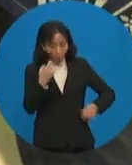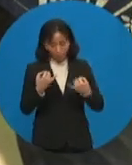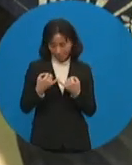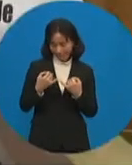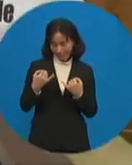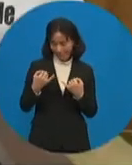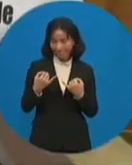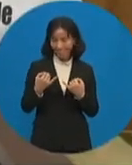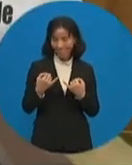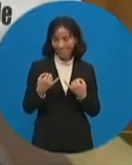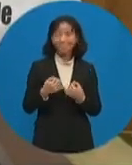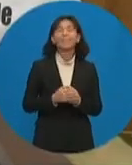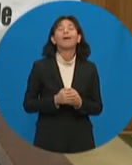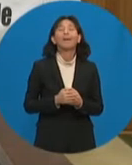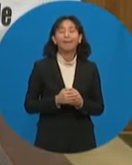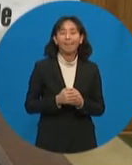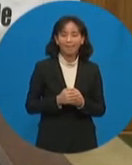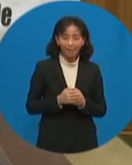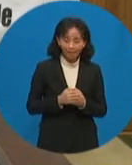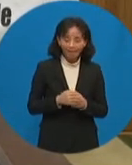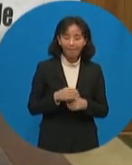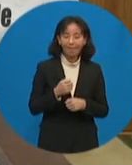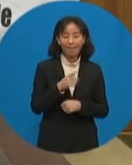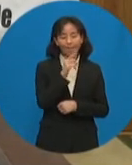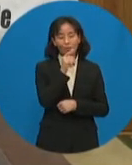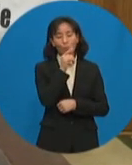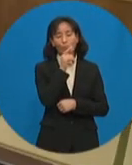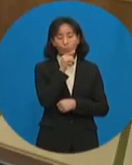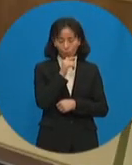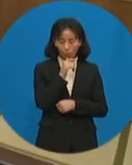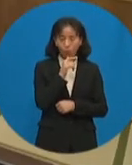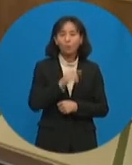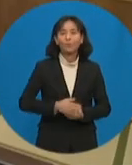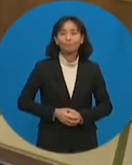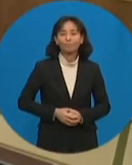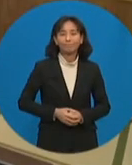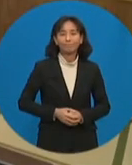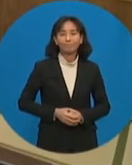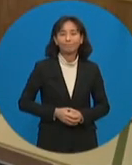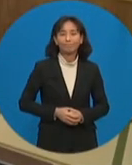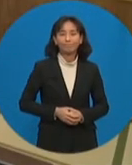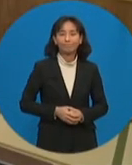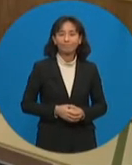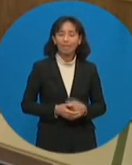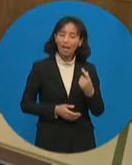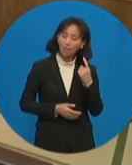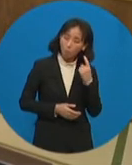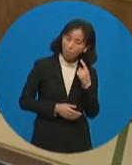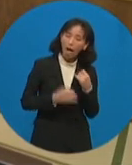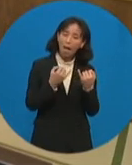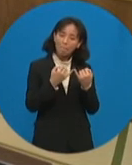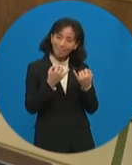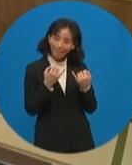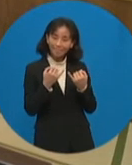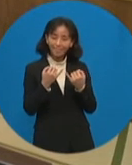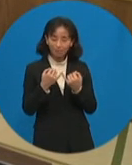そうです、ね、 イメージでこういう風に作られてるんですね、 はい、 昔懐かしい店構えと現代の